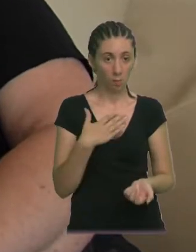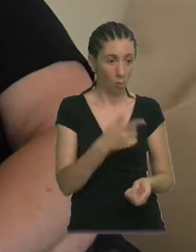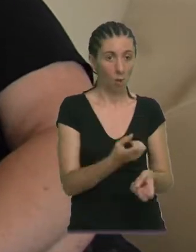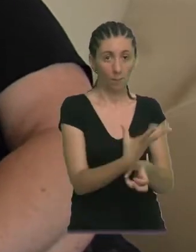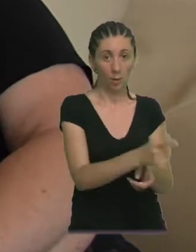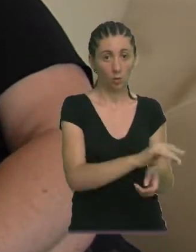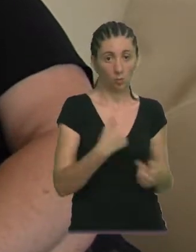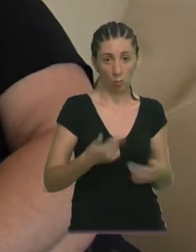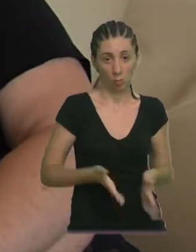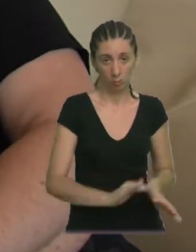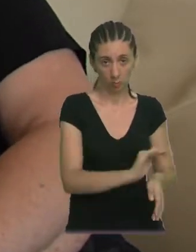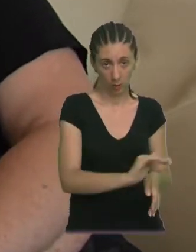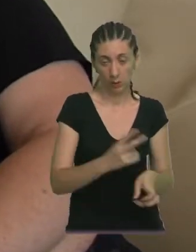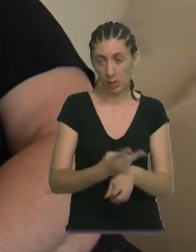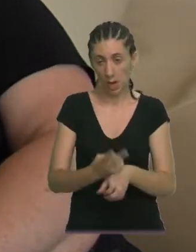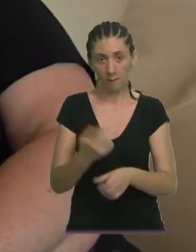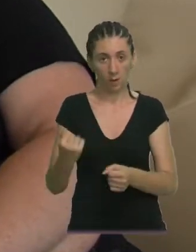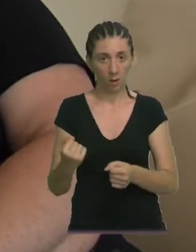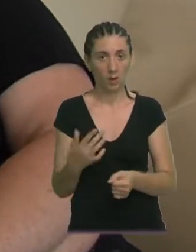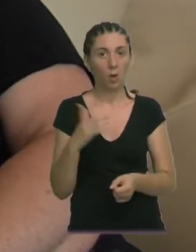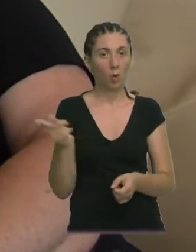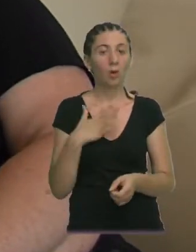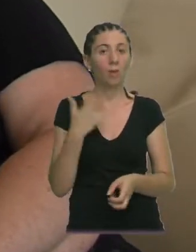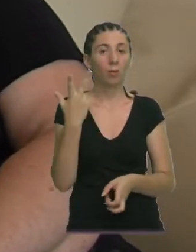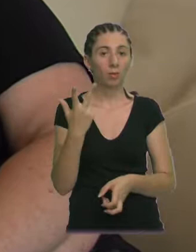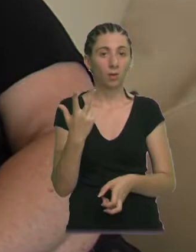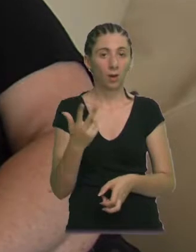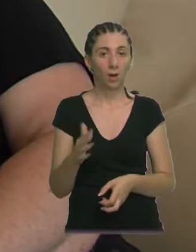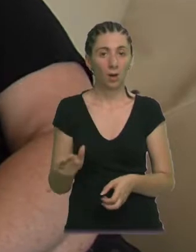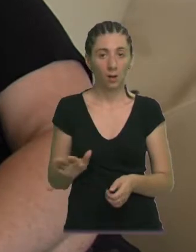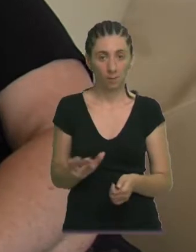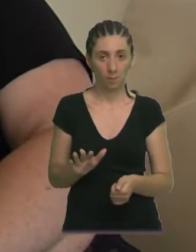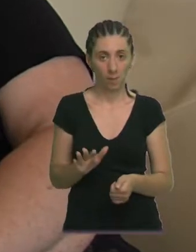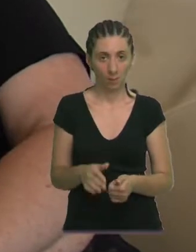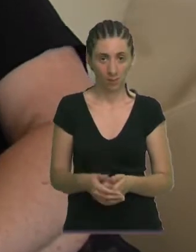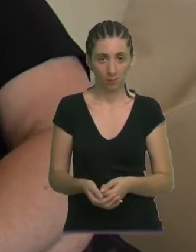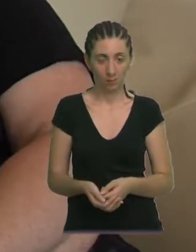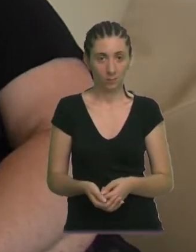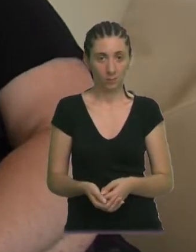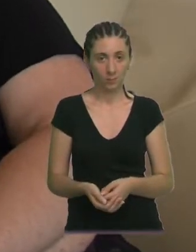moju biološku djecu. Oni imaju 3 mame, jer su moje čeri starije,